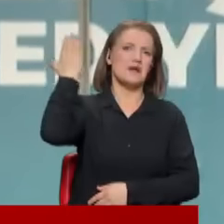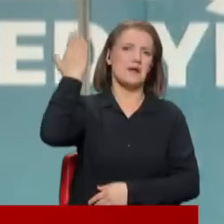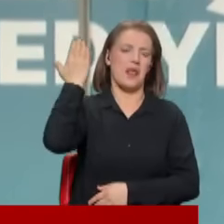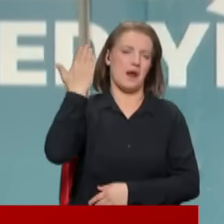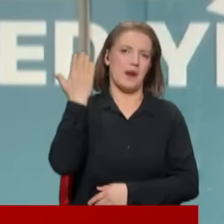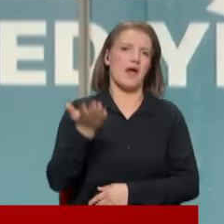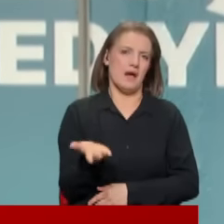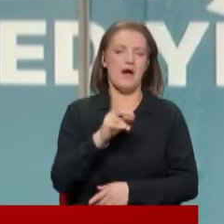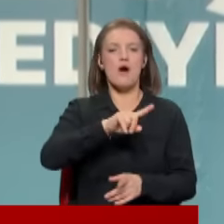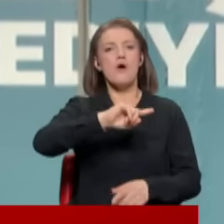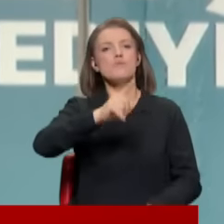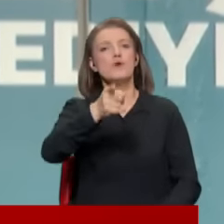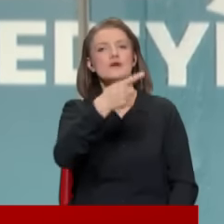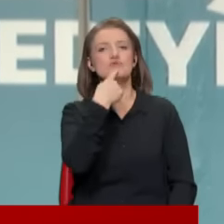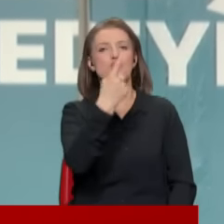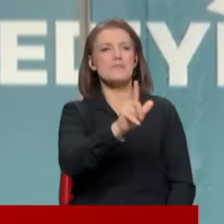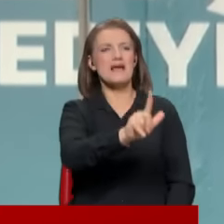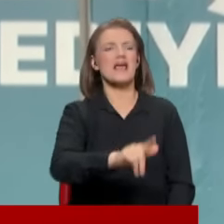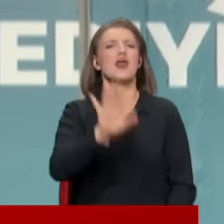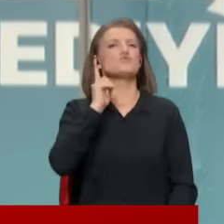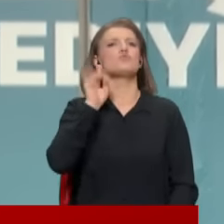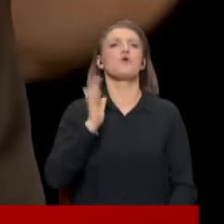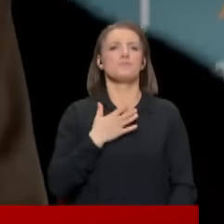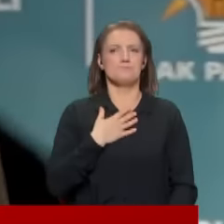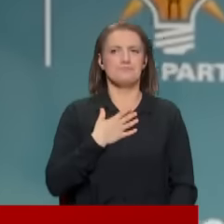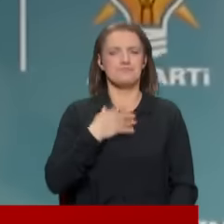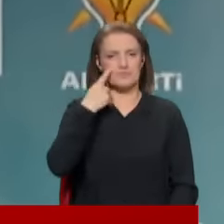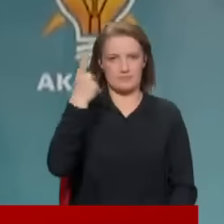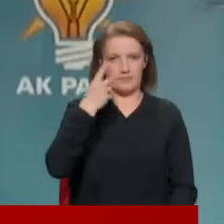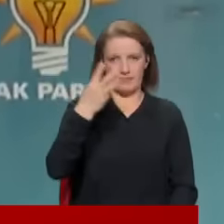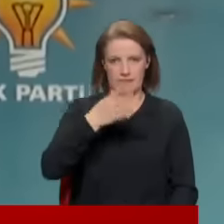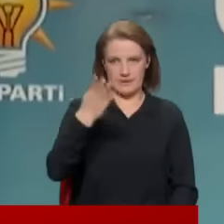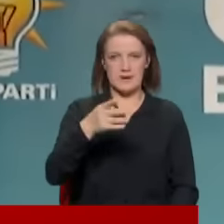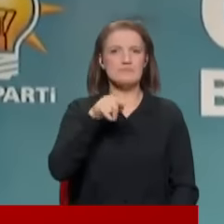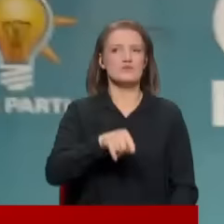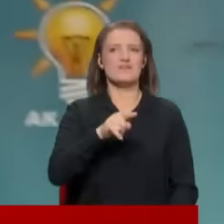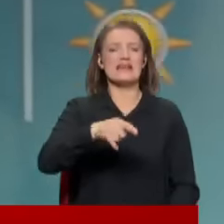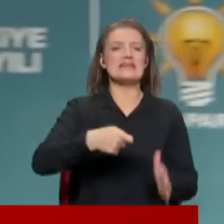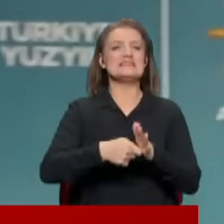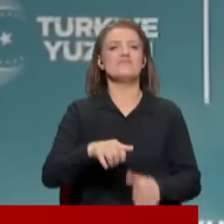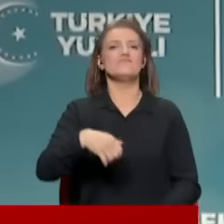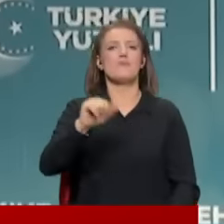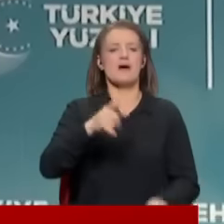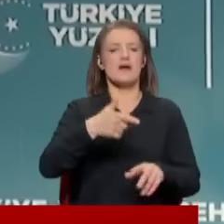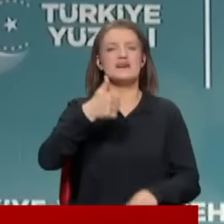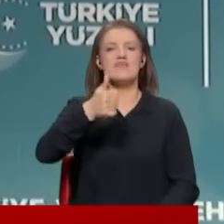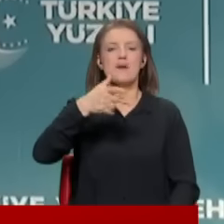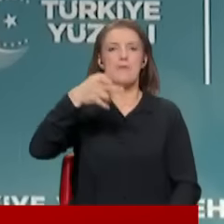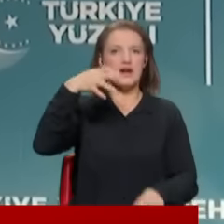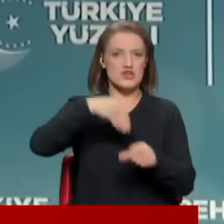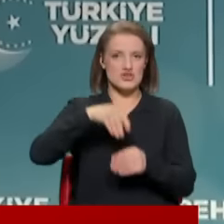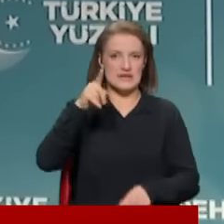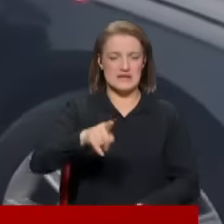kadar ötekileri söylemeye gerek bile duymuyorum. Cumhurbaşkanı Erdoğan bu kez de isim vermeden yeniden Refah Partisi